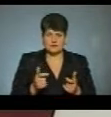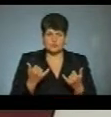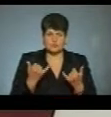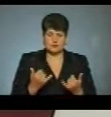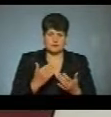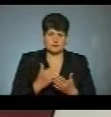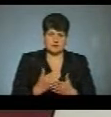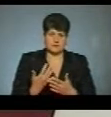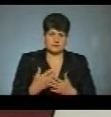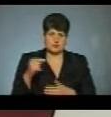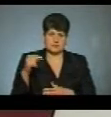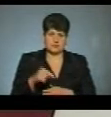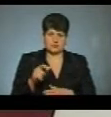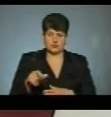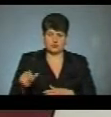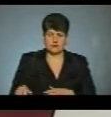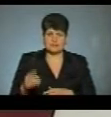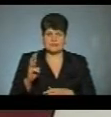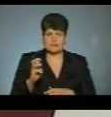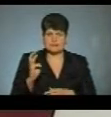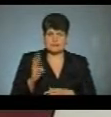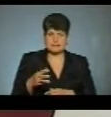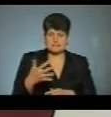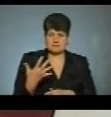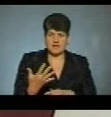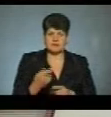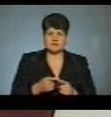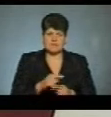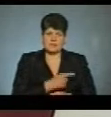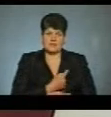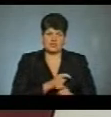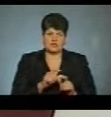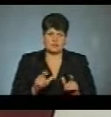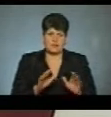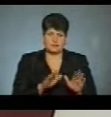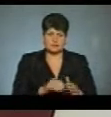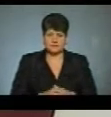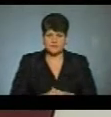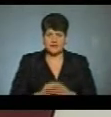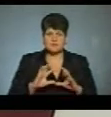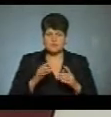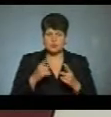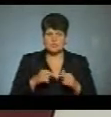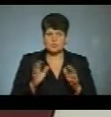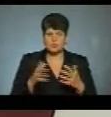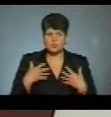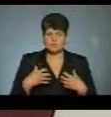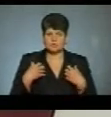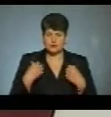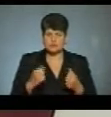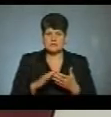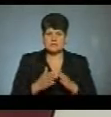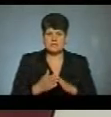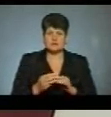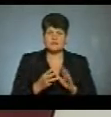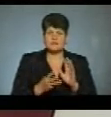перебуває майже 1000 осіб, з них 335 у медзакладах. За даними Всесвітньої організації охорони здоров'я, станом